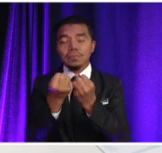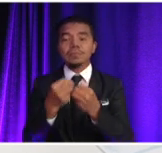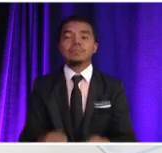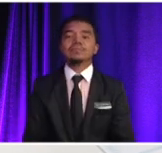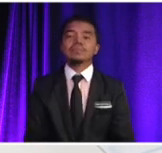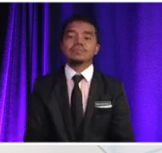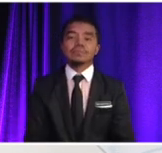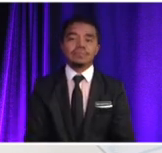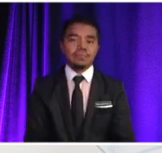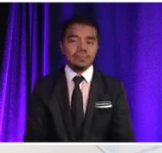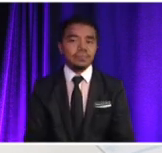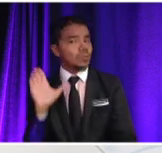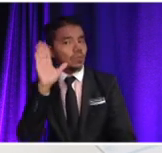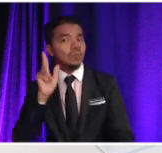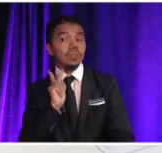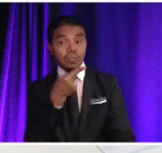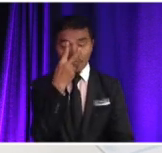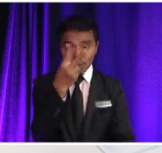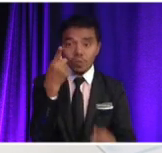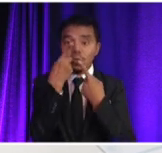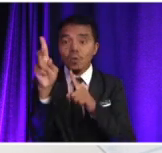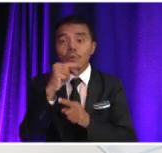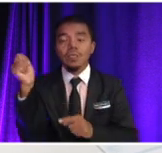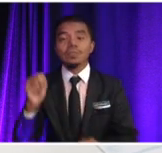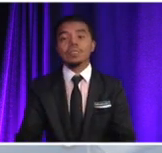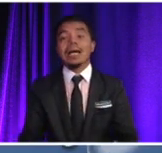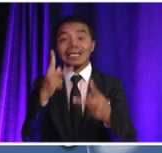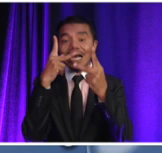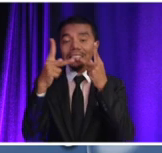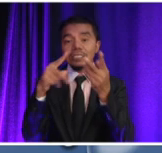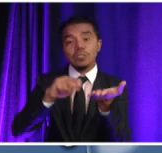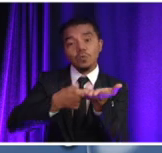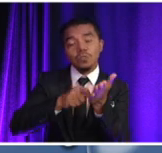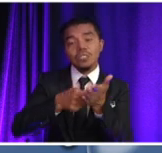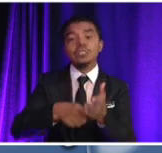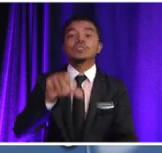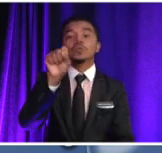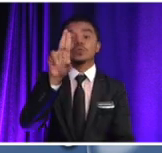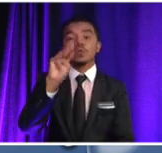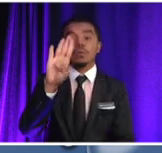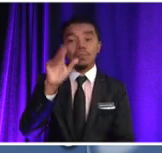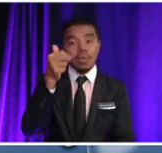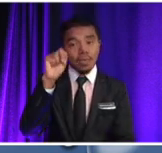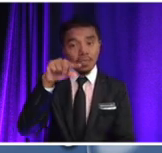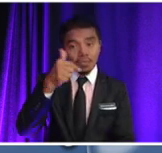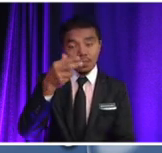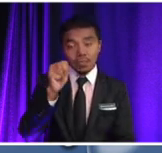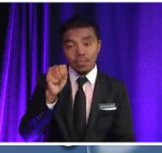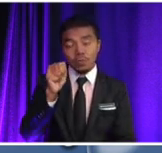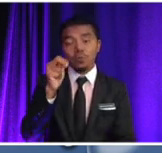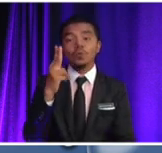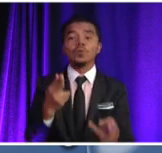kita simak pula jawaban dia dia kata kekunci ini adalah sumbangan Usahawan Oke ini adalah soal